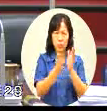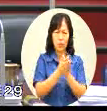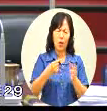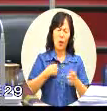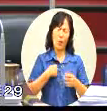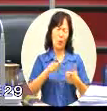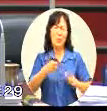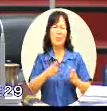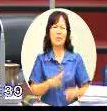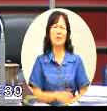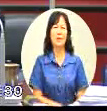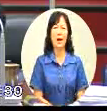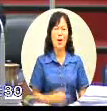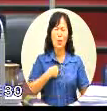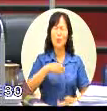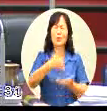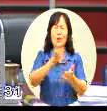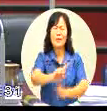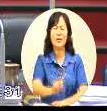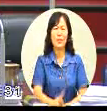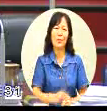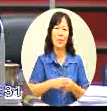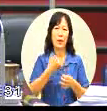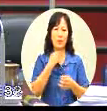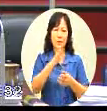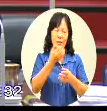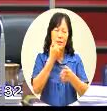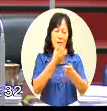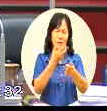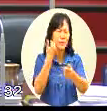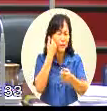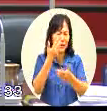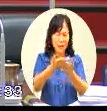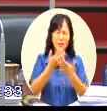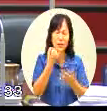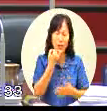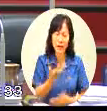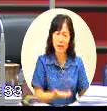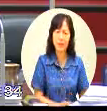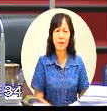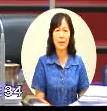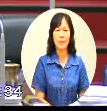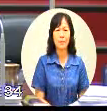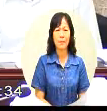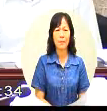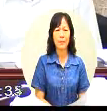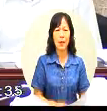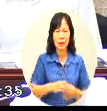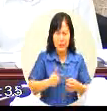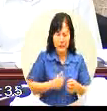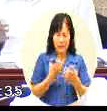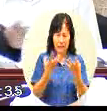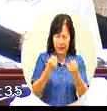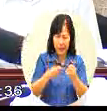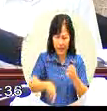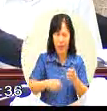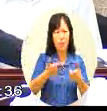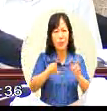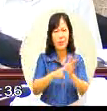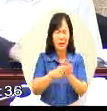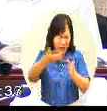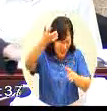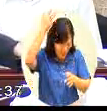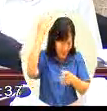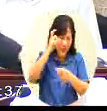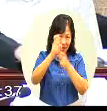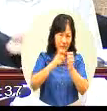我呢？我肖永达是算什么东西？ 实际上的数字 叫你接受呢？ 我跟肖远报告，实际上的数字不是这样，过去十几年来